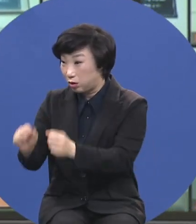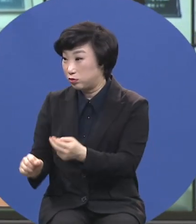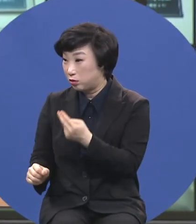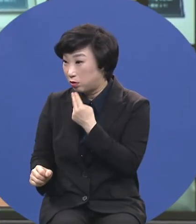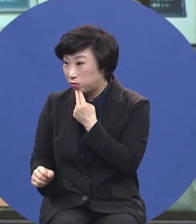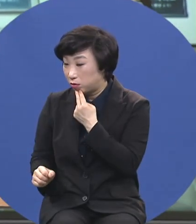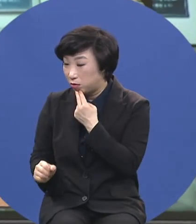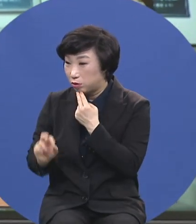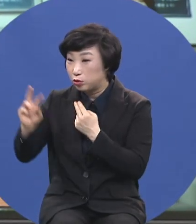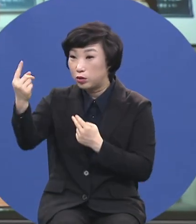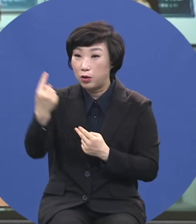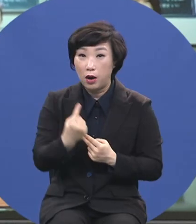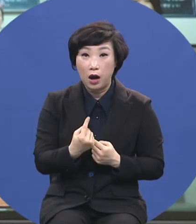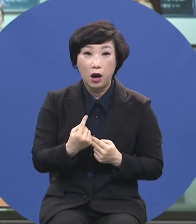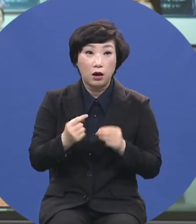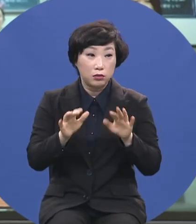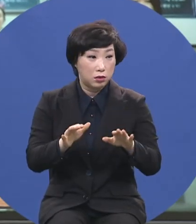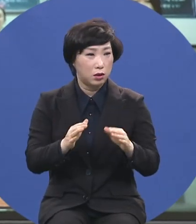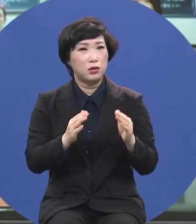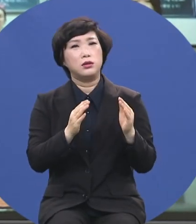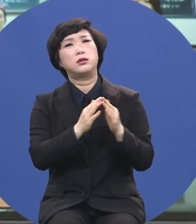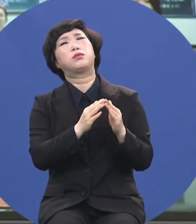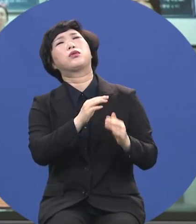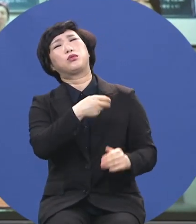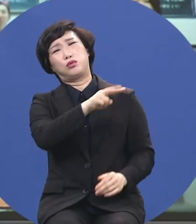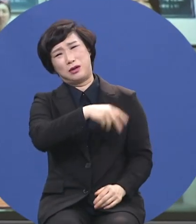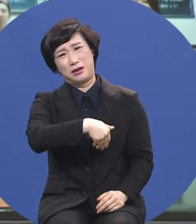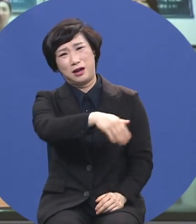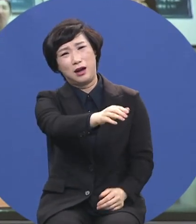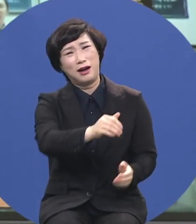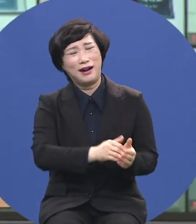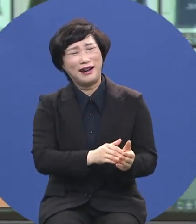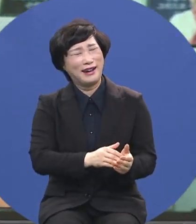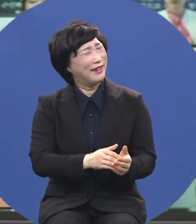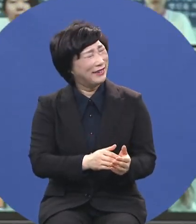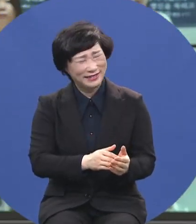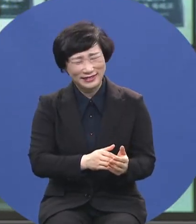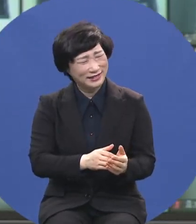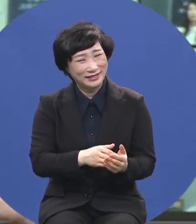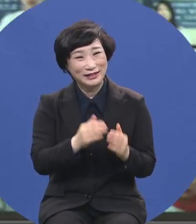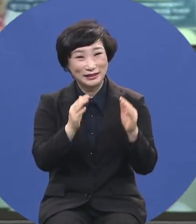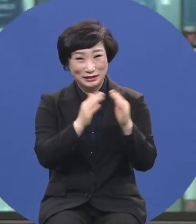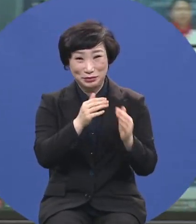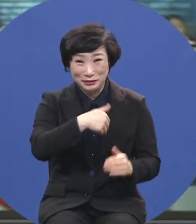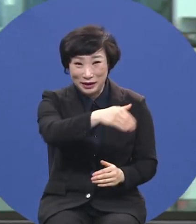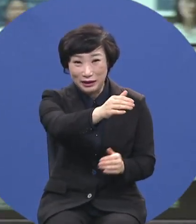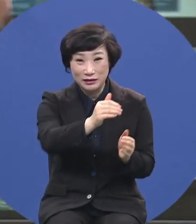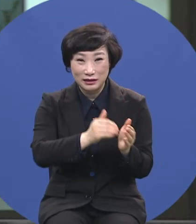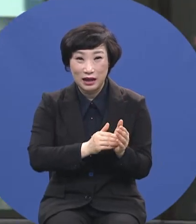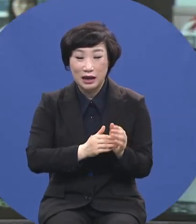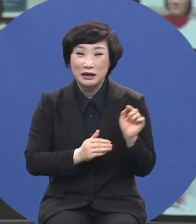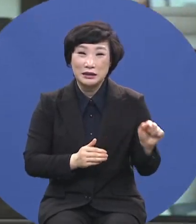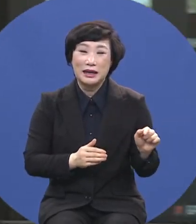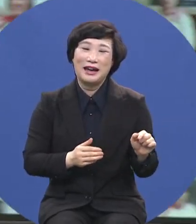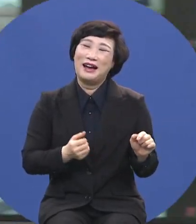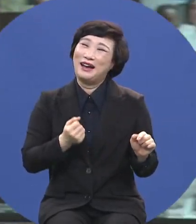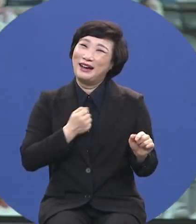돌아와서 집으로 가버렸대요. 참, 집으로 가버렸대요. 이게